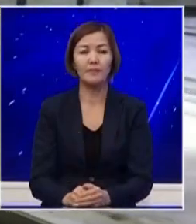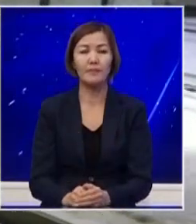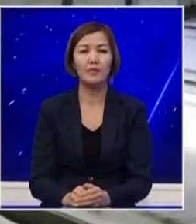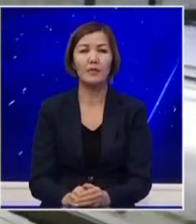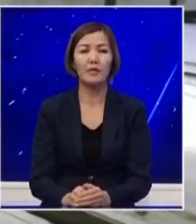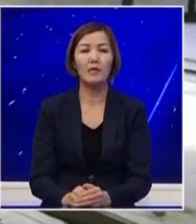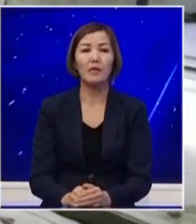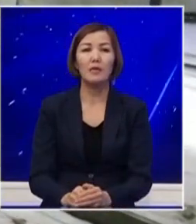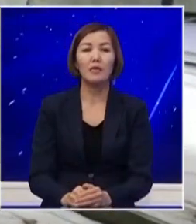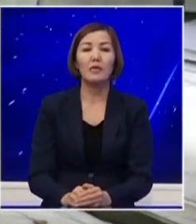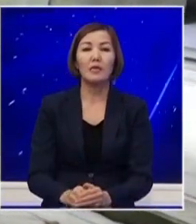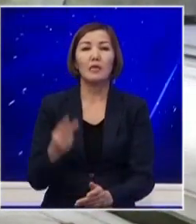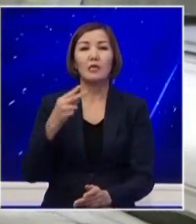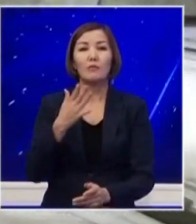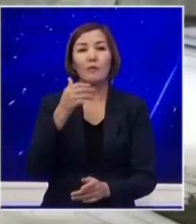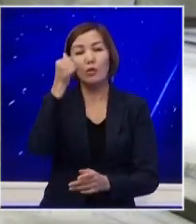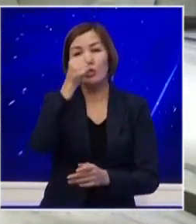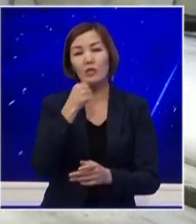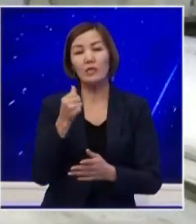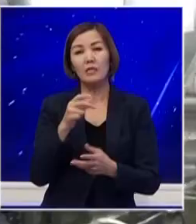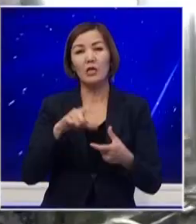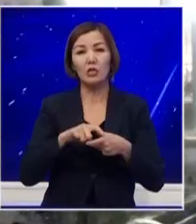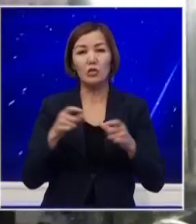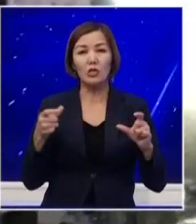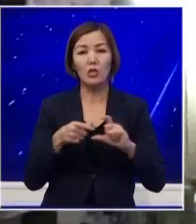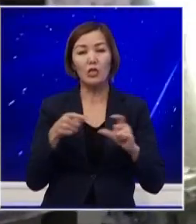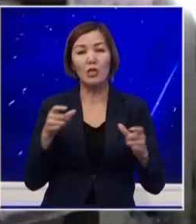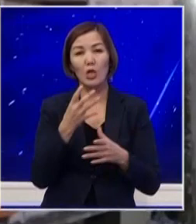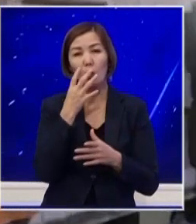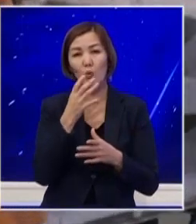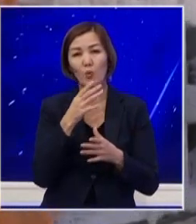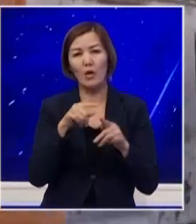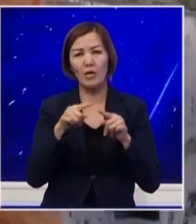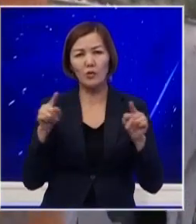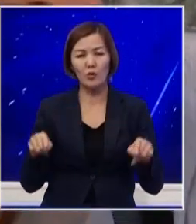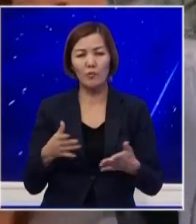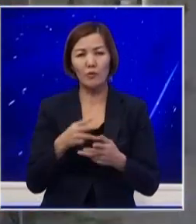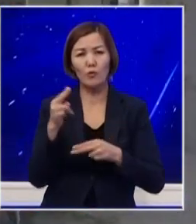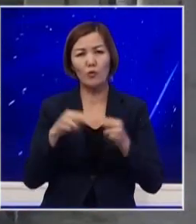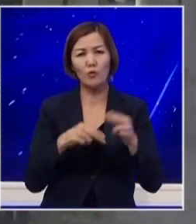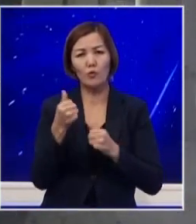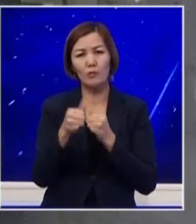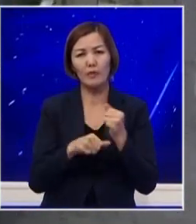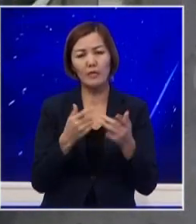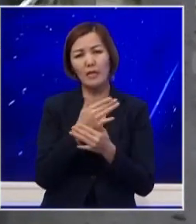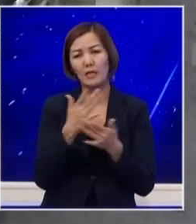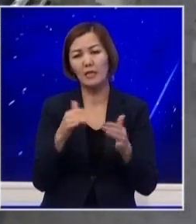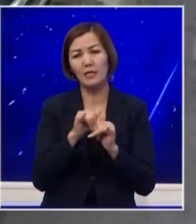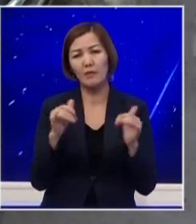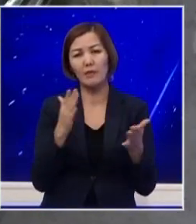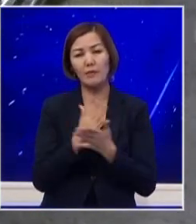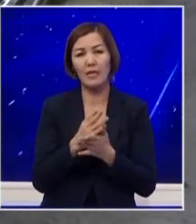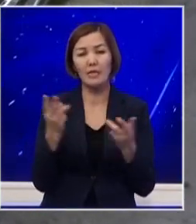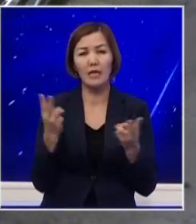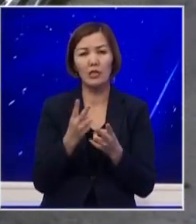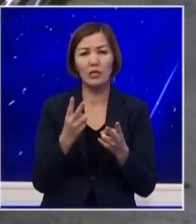Ширек ғасырда нысан заманауи кірпіш жылу бетондарын ғана шығарып қоймай, өндірісті одан ары дамытып келеді. Қазіргі таңда құрылысқа